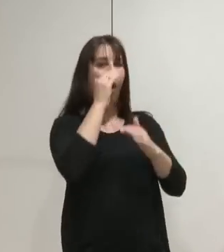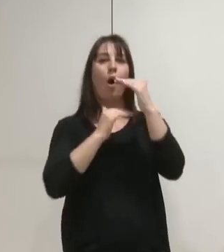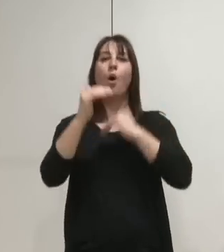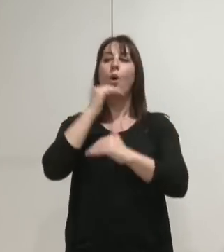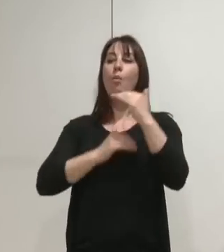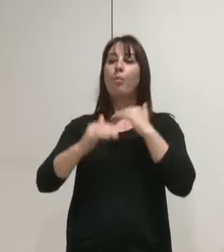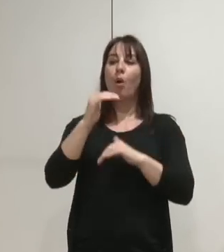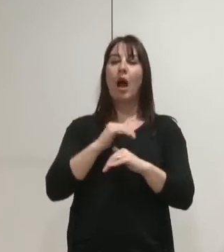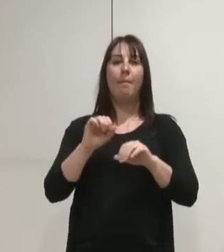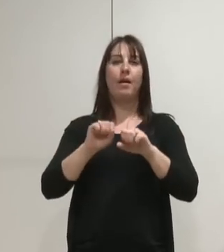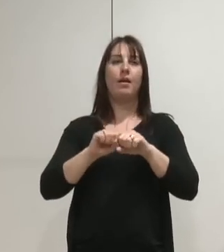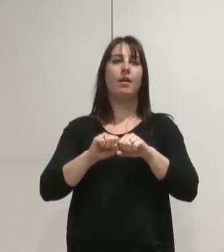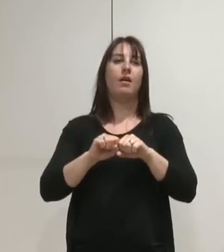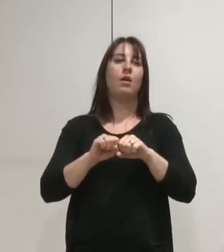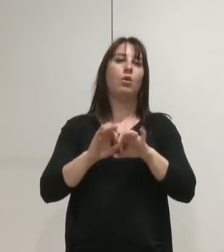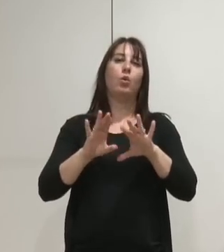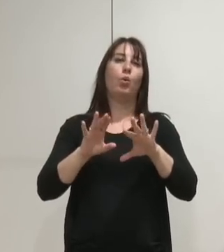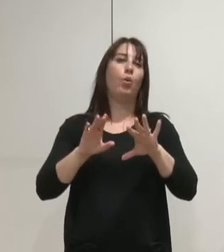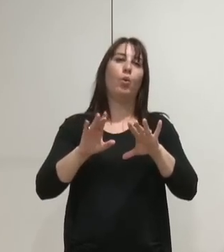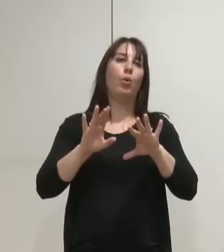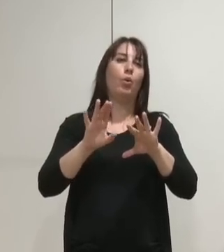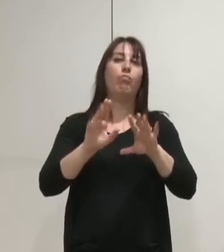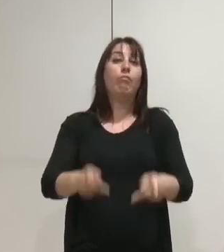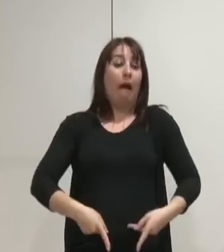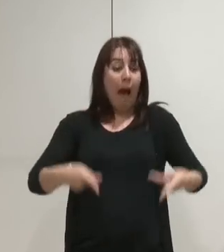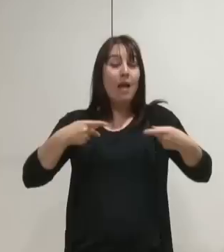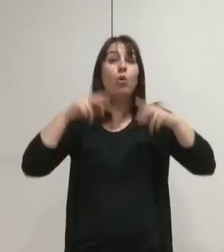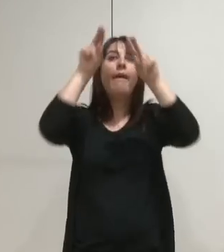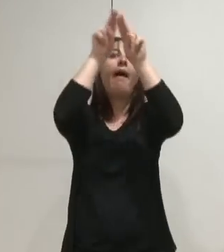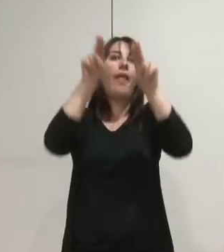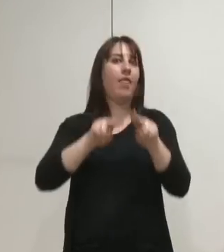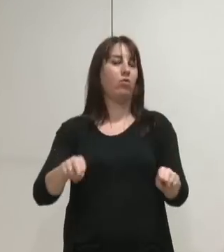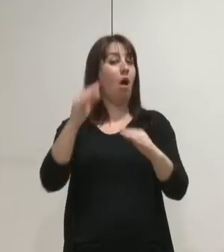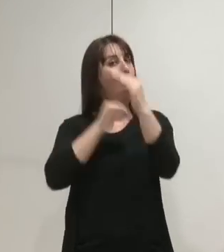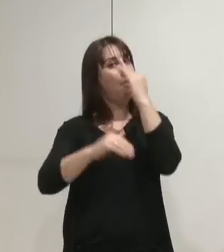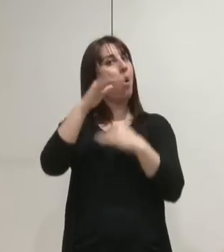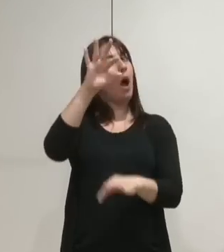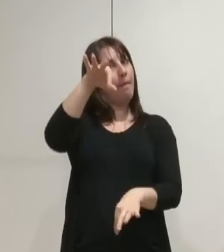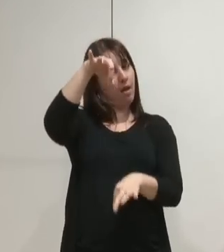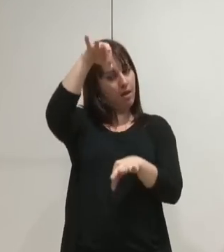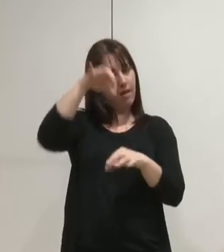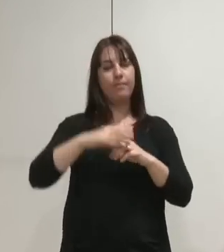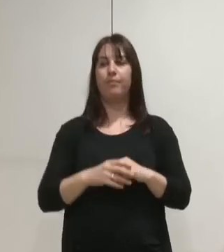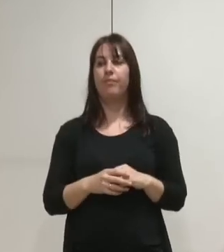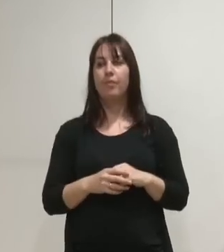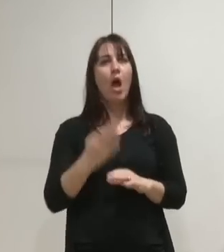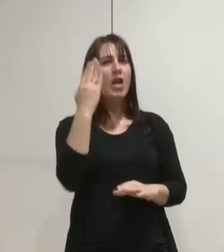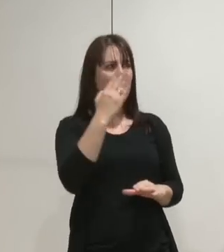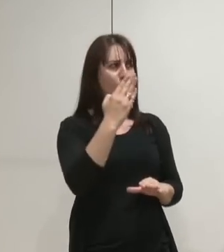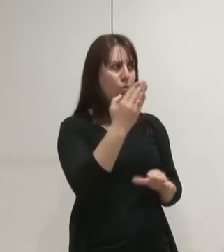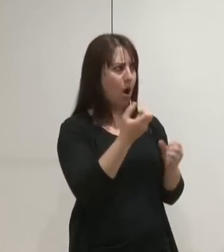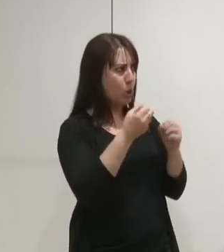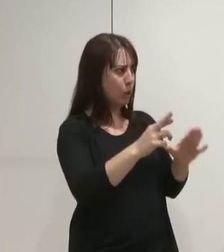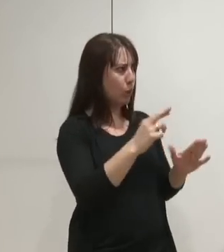de ce cet atelier international alors je voudrais avoir confirmation d'une chose parce